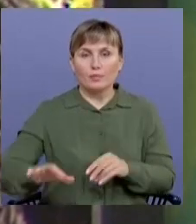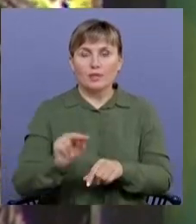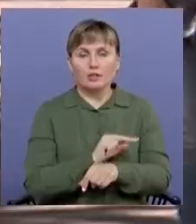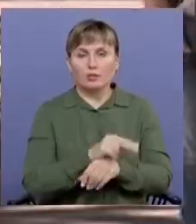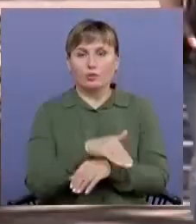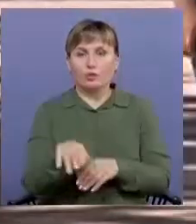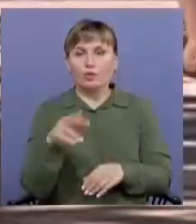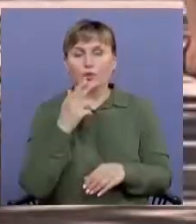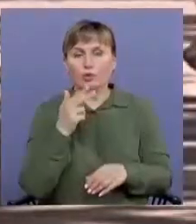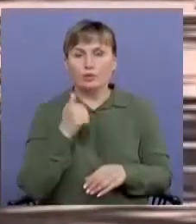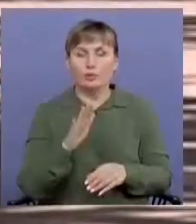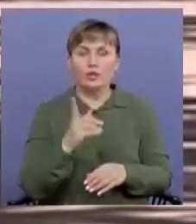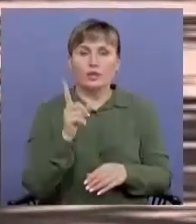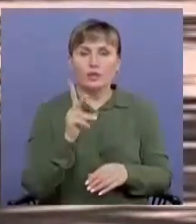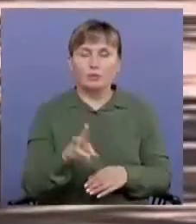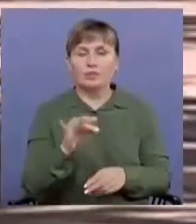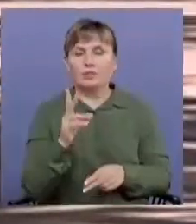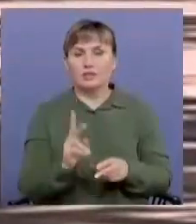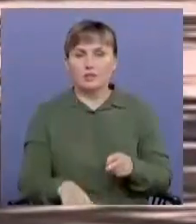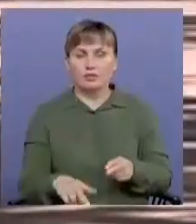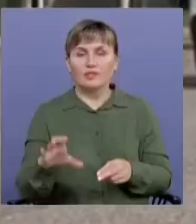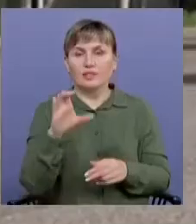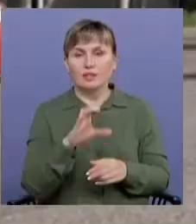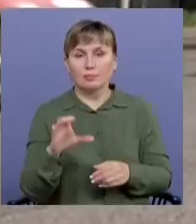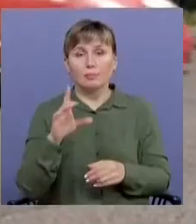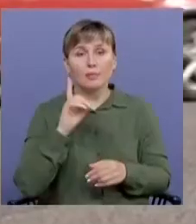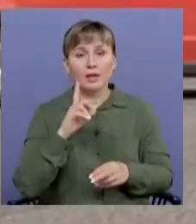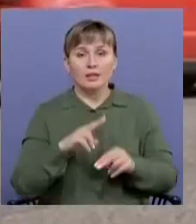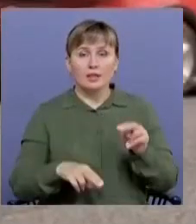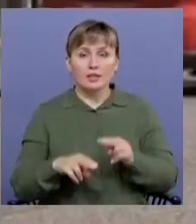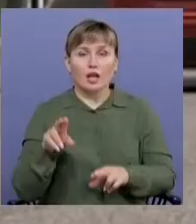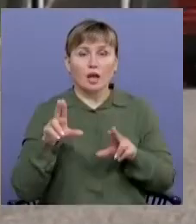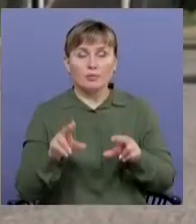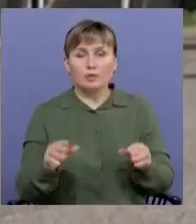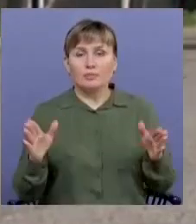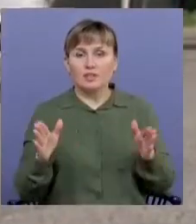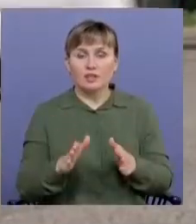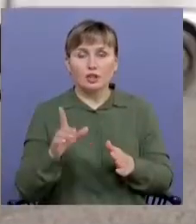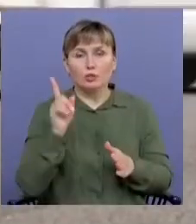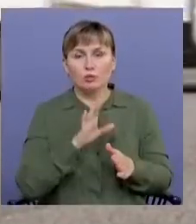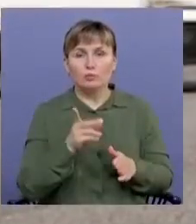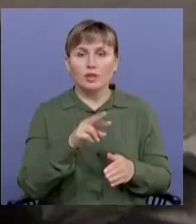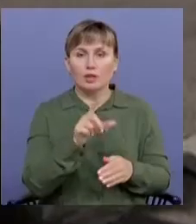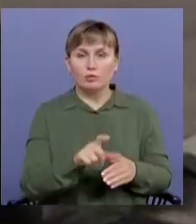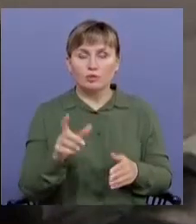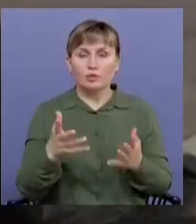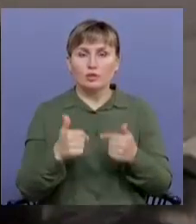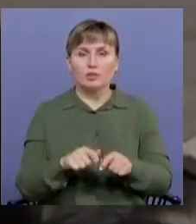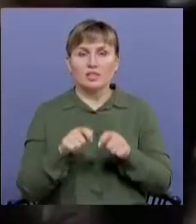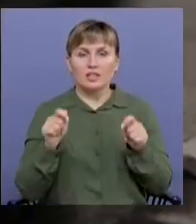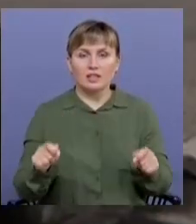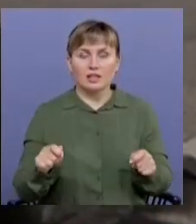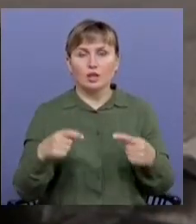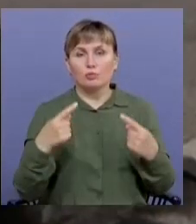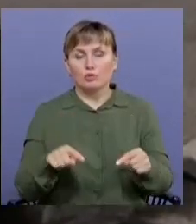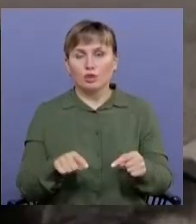проспекта Достык превышает километр и завершится она к сентябрю. А пока строители обещают минимизировать неудобства для горожан за счет создания